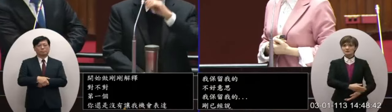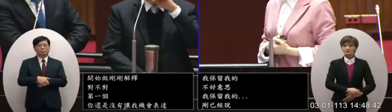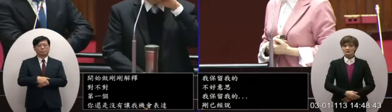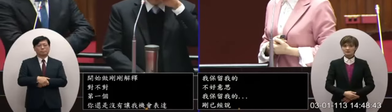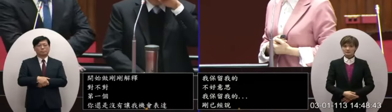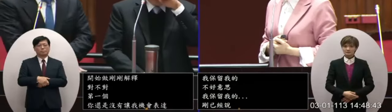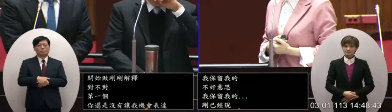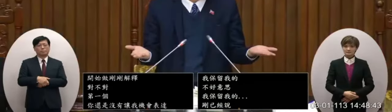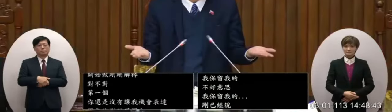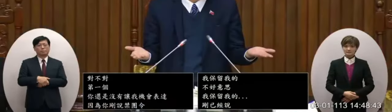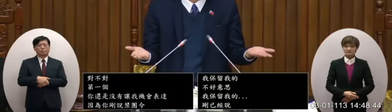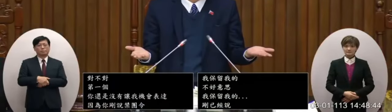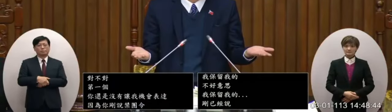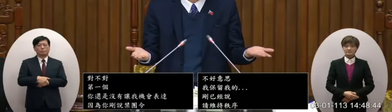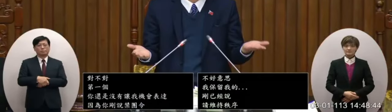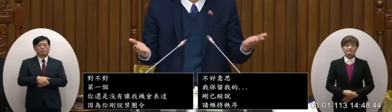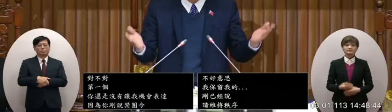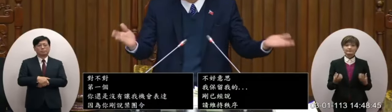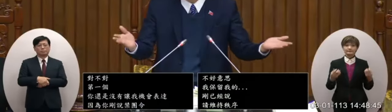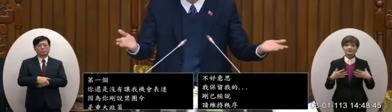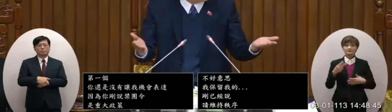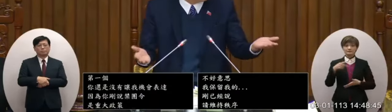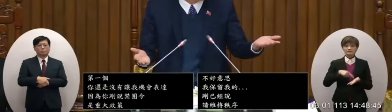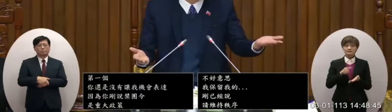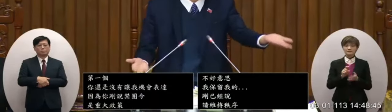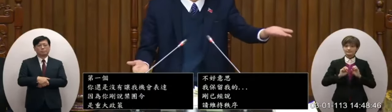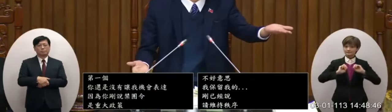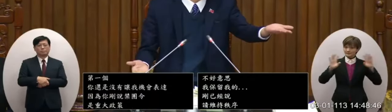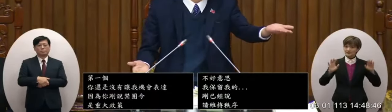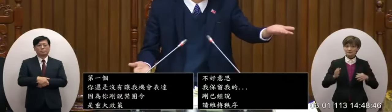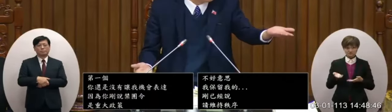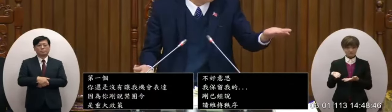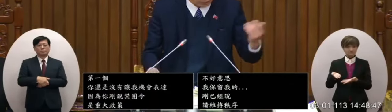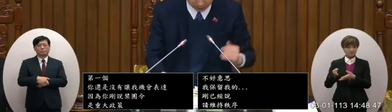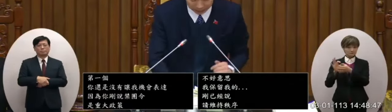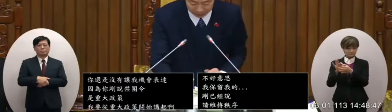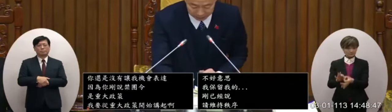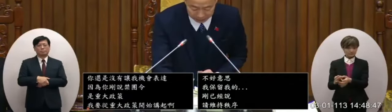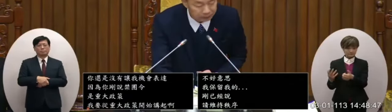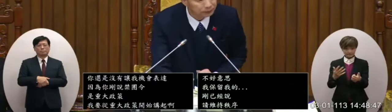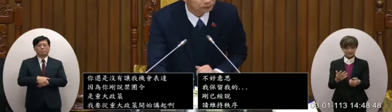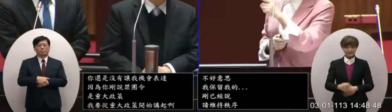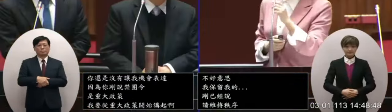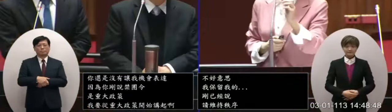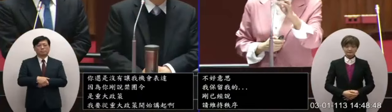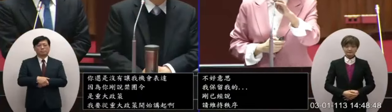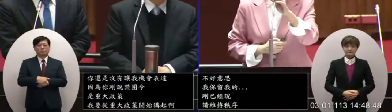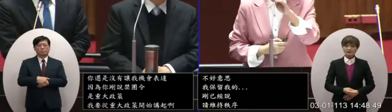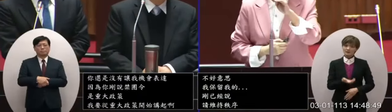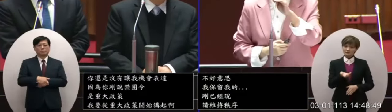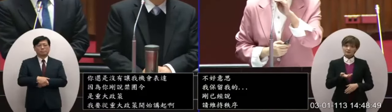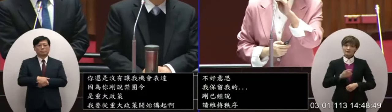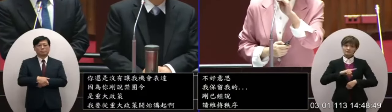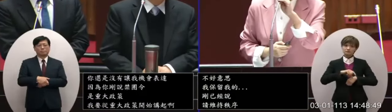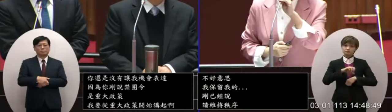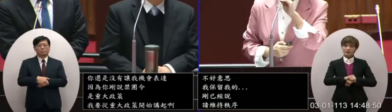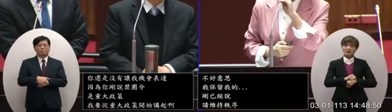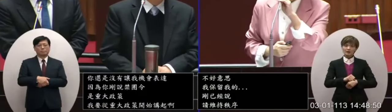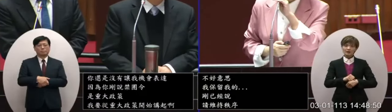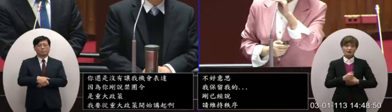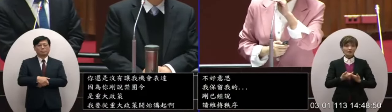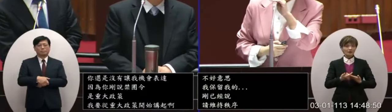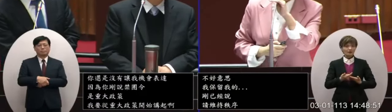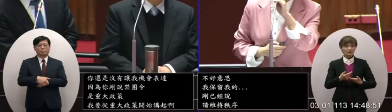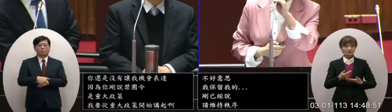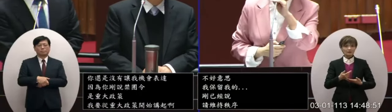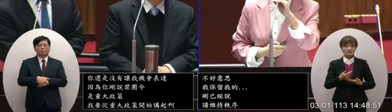没问题，再一次呼吁，好不好？这个请继续，翁伟，请继续。 对，刚刚好像占用了我10秒钟的时间，麻